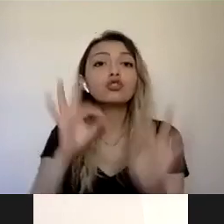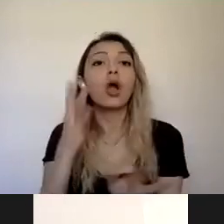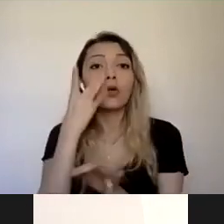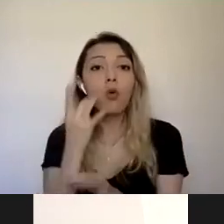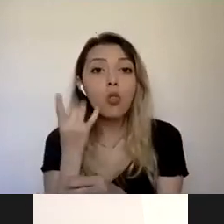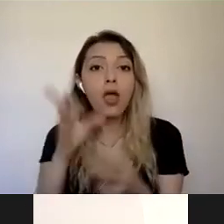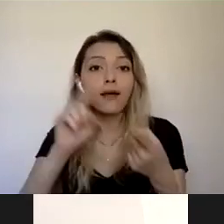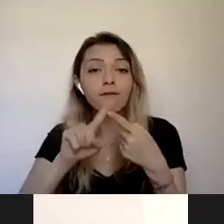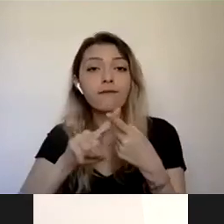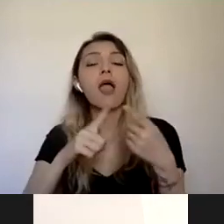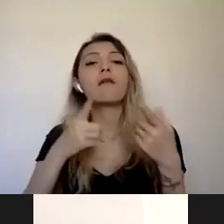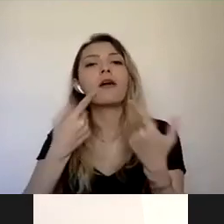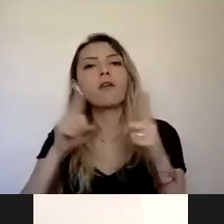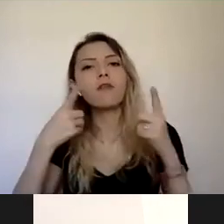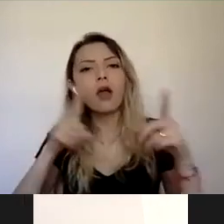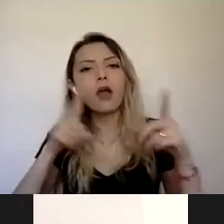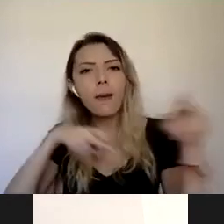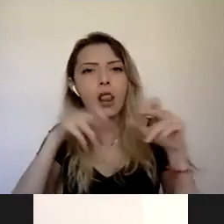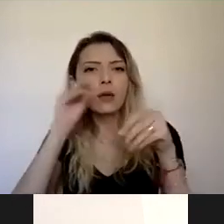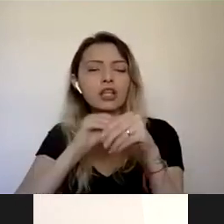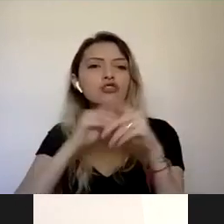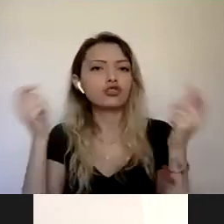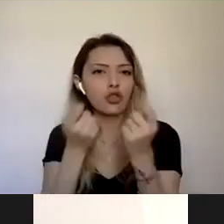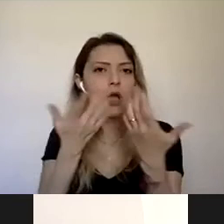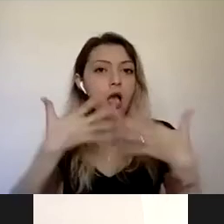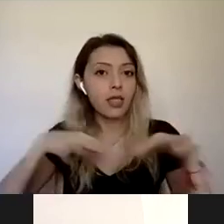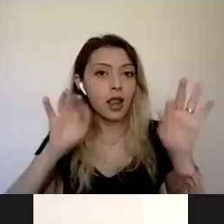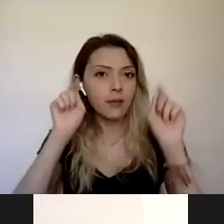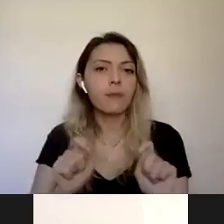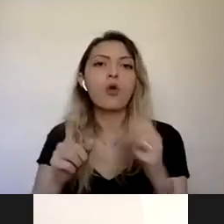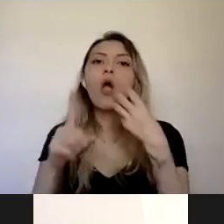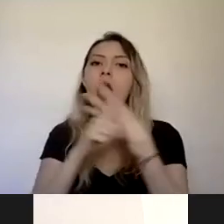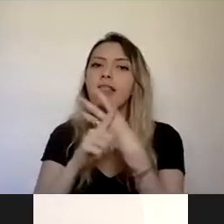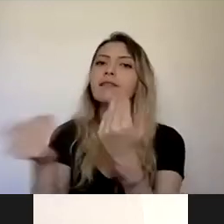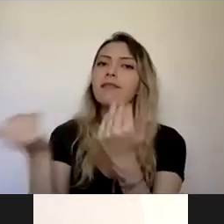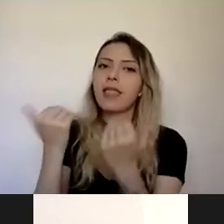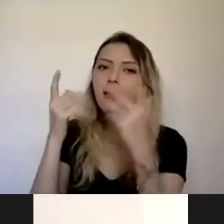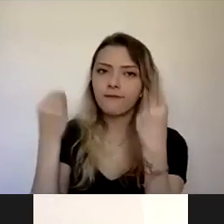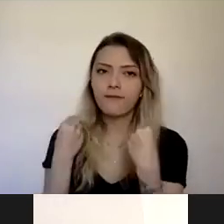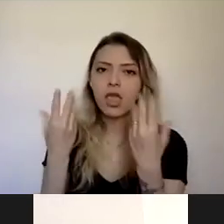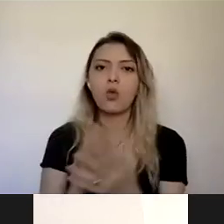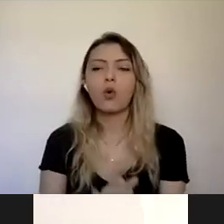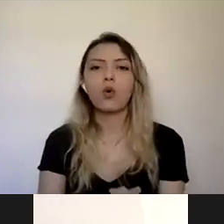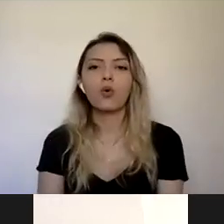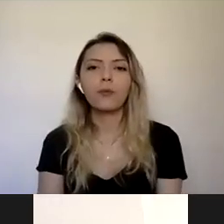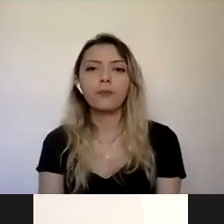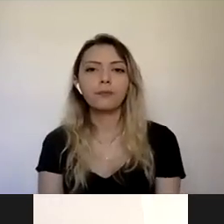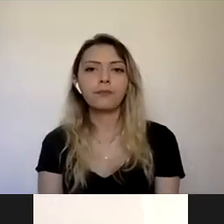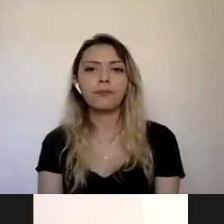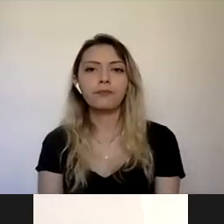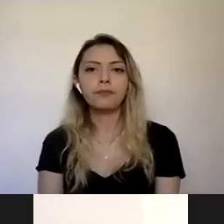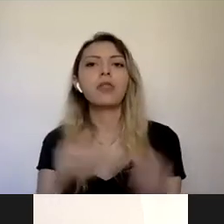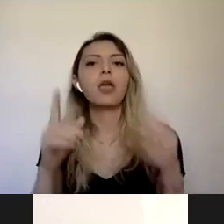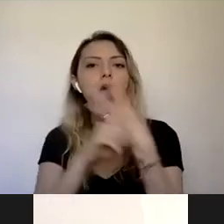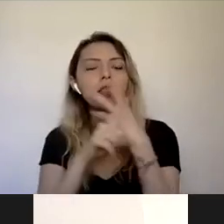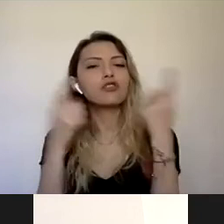sürdürüyor. Yine etkinizin de desteklediği alanlardan biri bu. Aynı zamanda etkinizin çalışma yürüttüğü